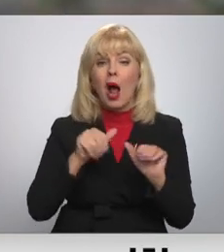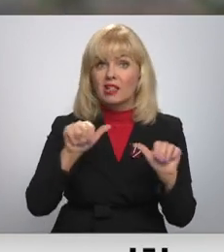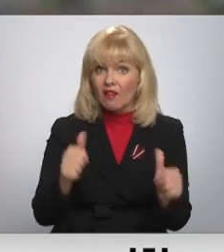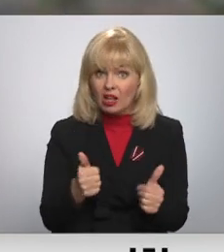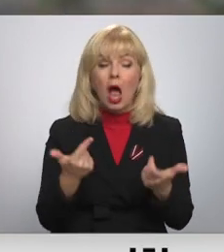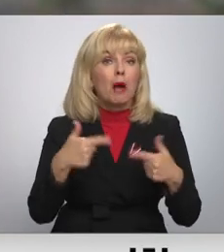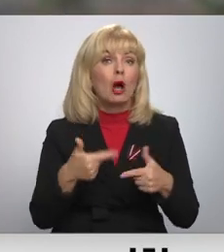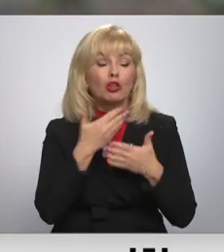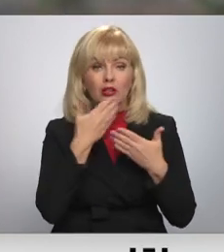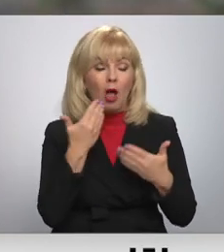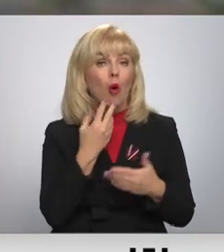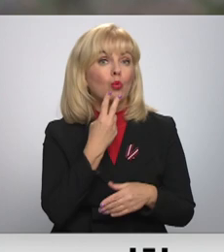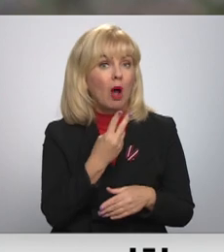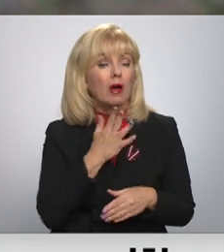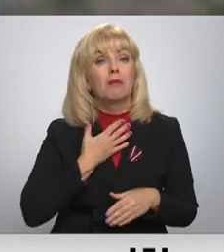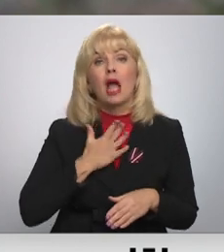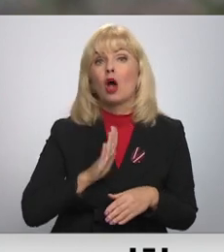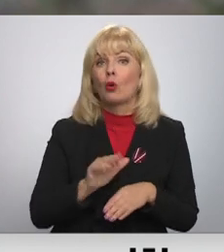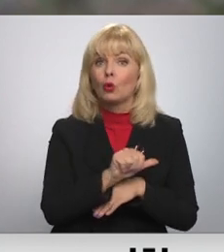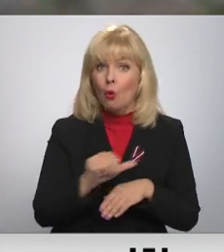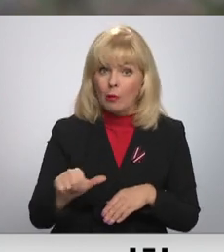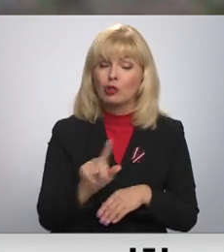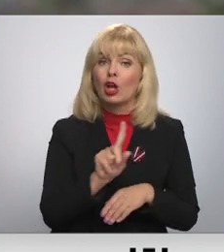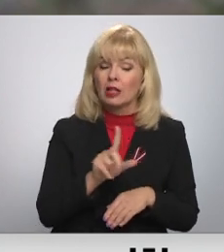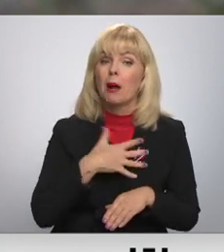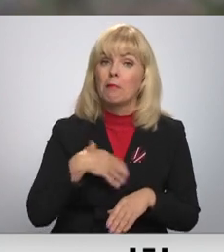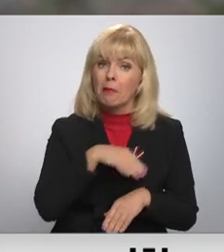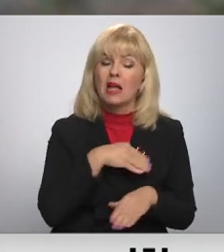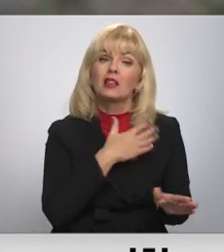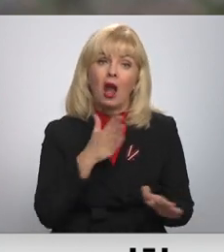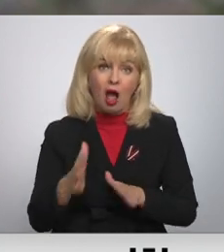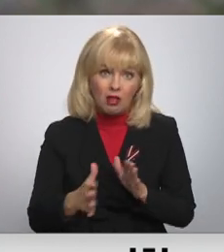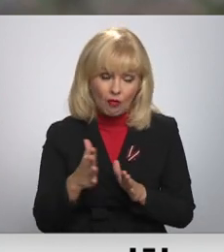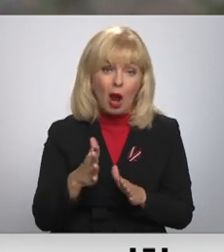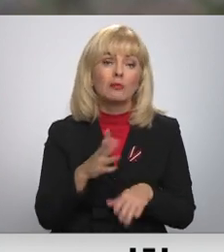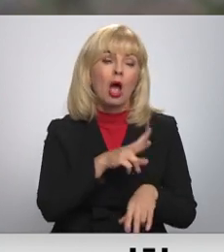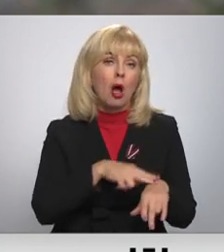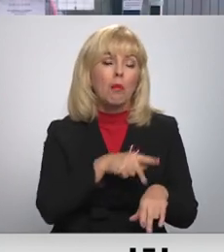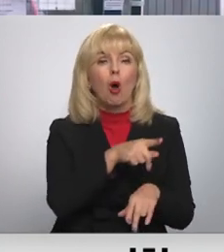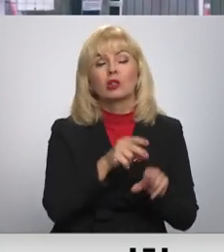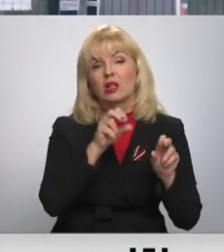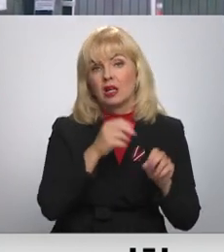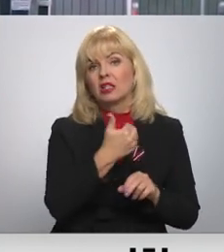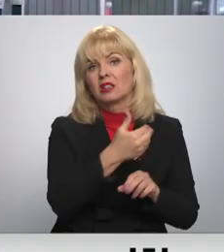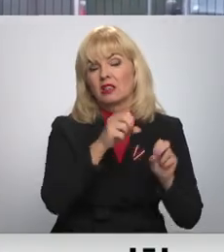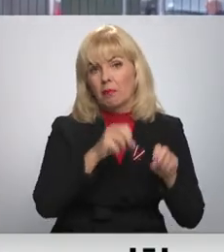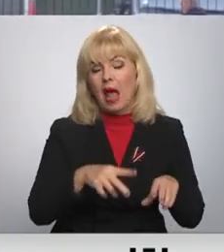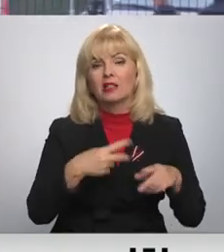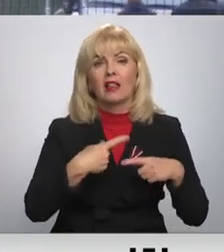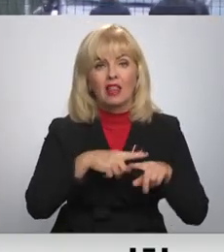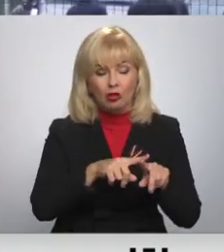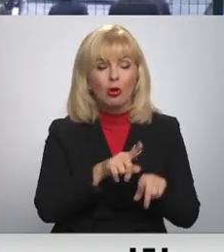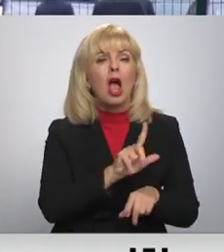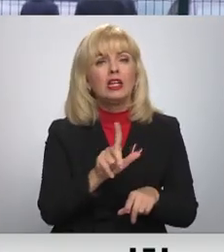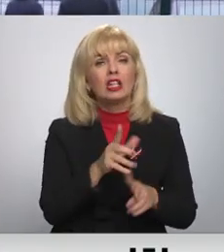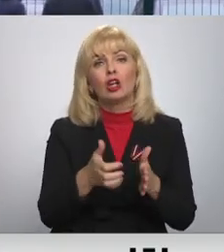tāda situācija nav novērojama pie mūsu robežas, bet mēs arī tai gatavojamies, un policija ir arī savi tehniski līdzekļi. Tehnisku līdzekļu arī